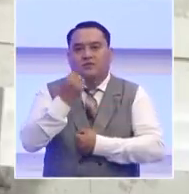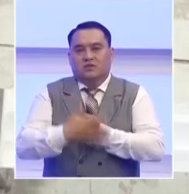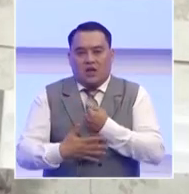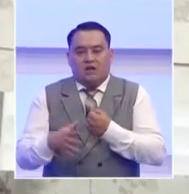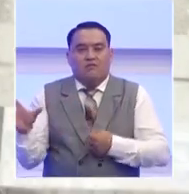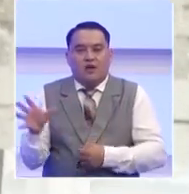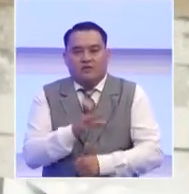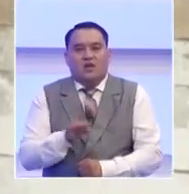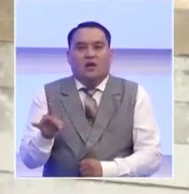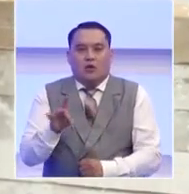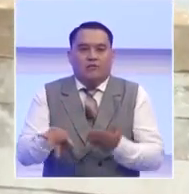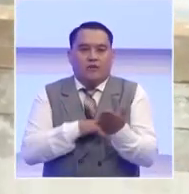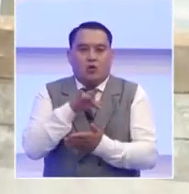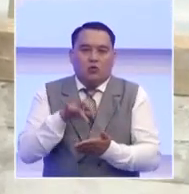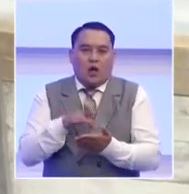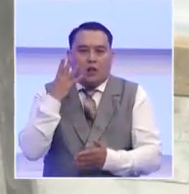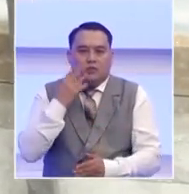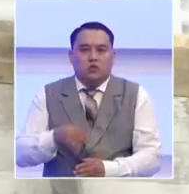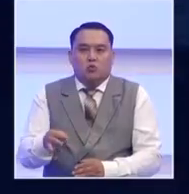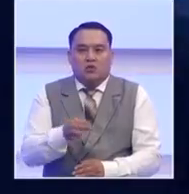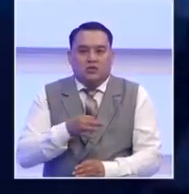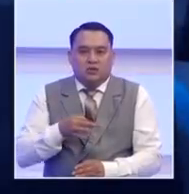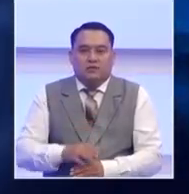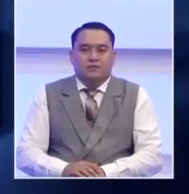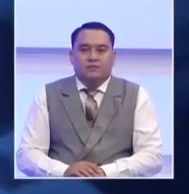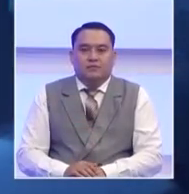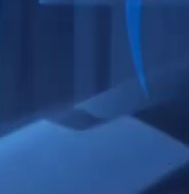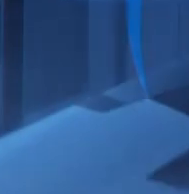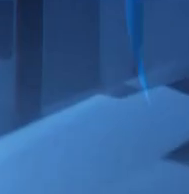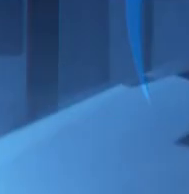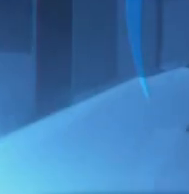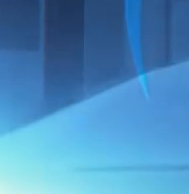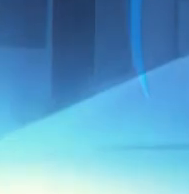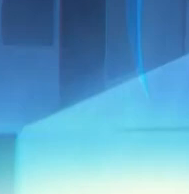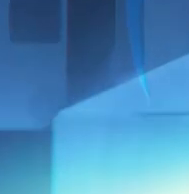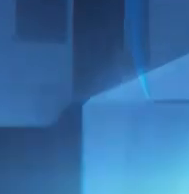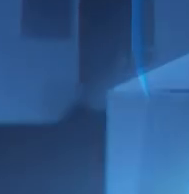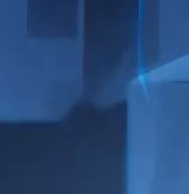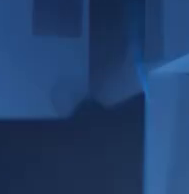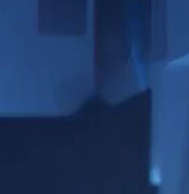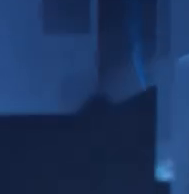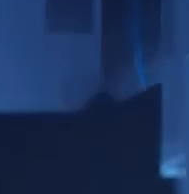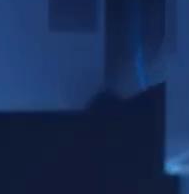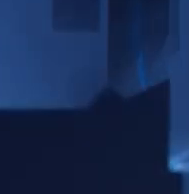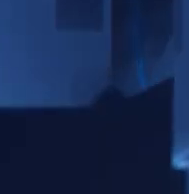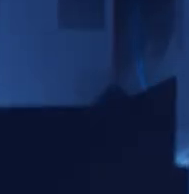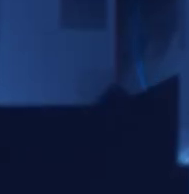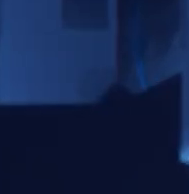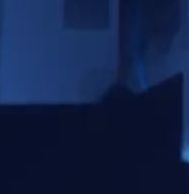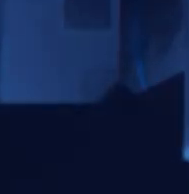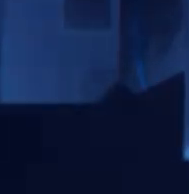уже во всех районах и городах Алматинской области. Азат Жумаханов, Айдос Калиев, телеканал ЖТСУ.